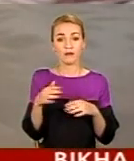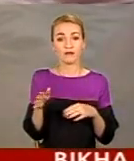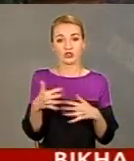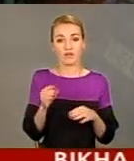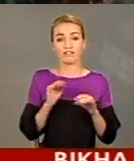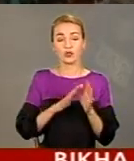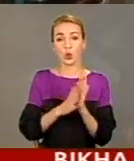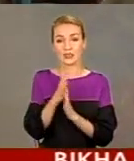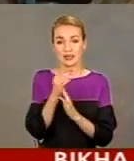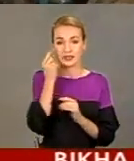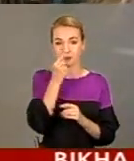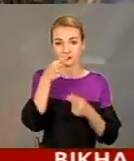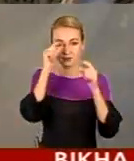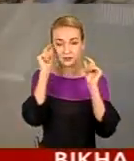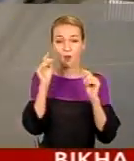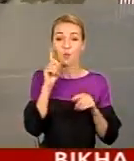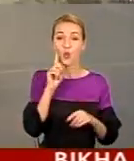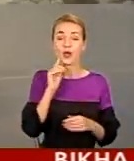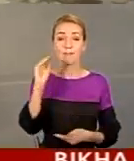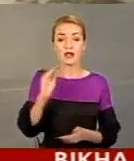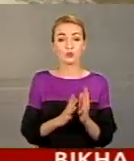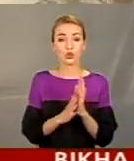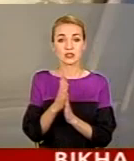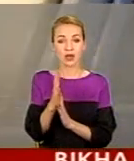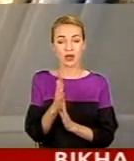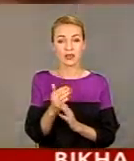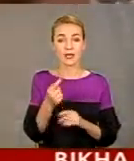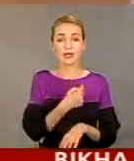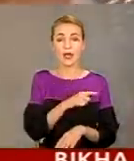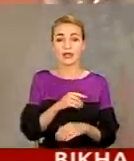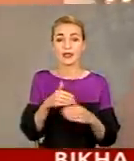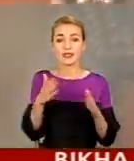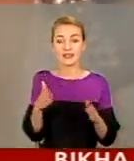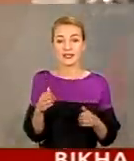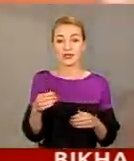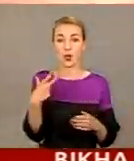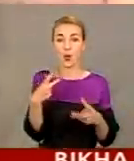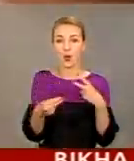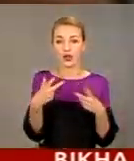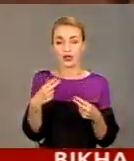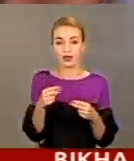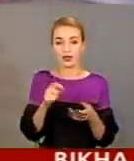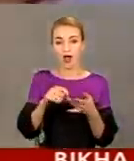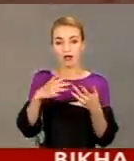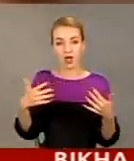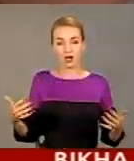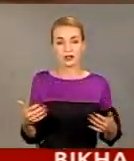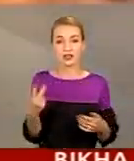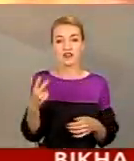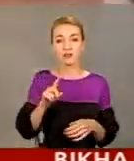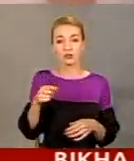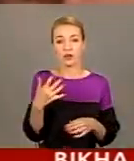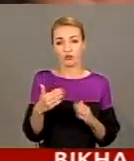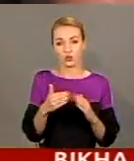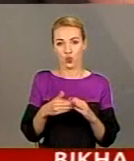і бровки. А поки малий підростає, його світ – це лікарняні стіни, голки, аналізи та пункції. За 2,5 години